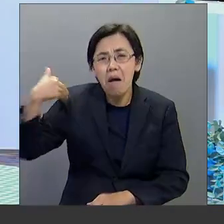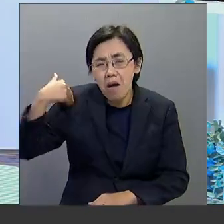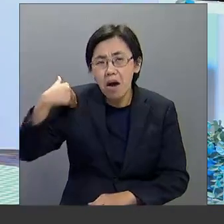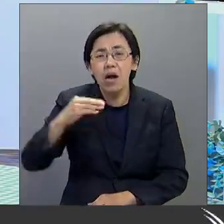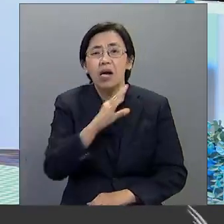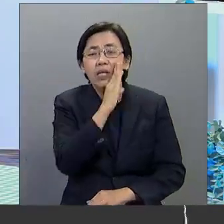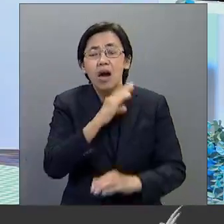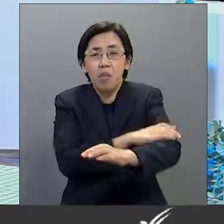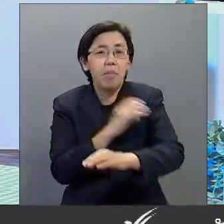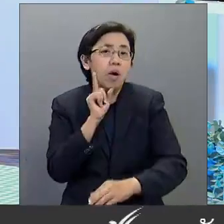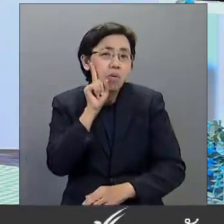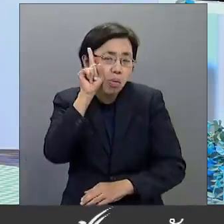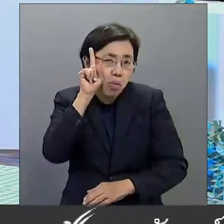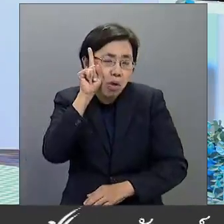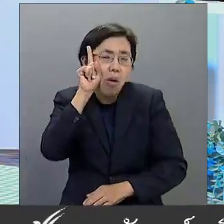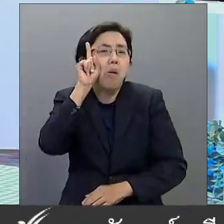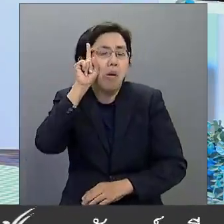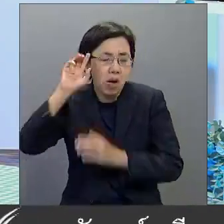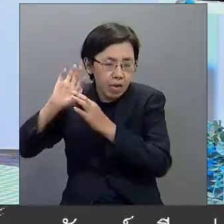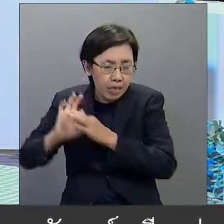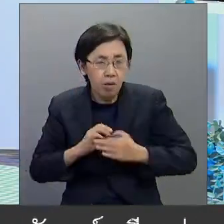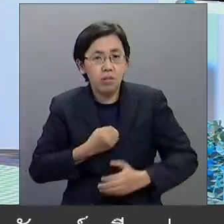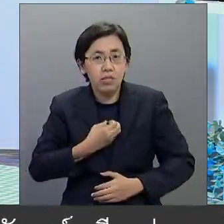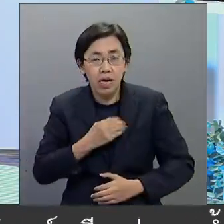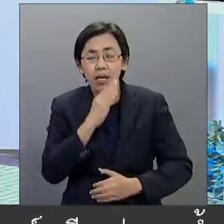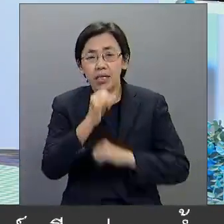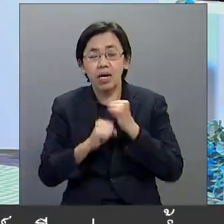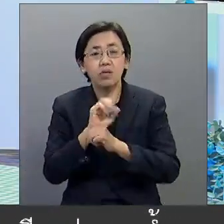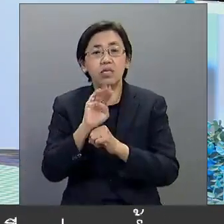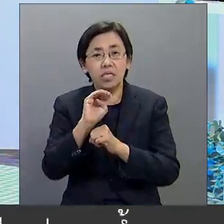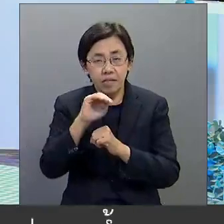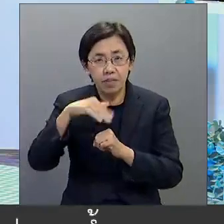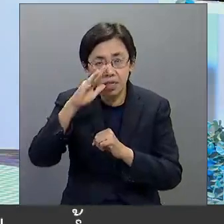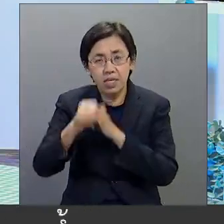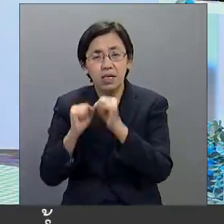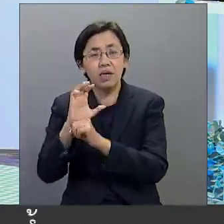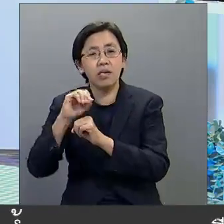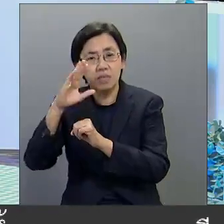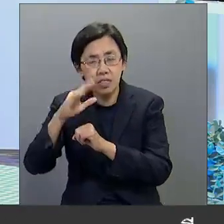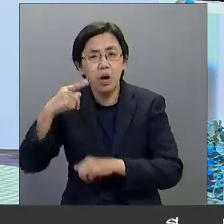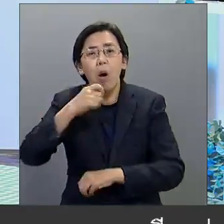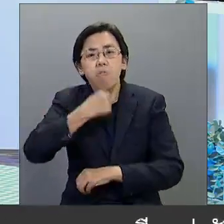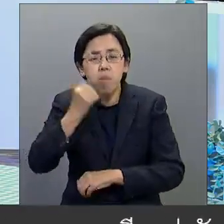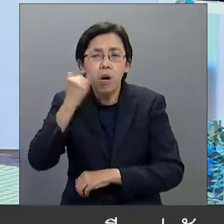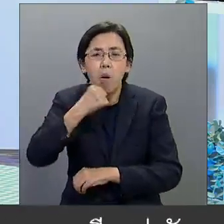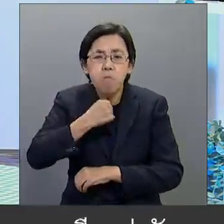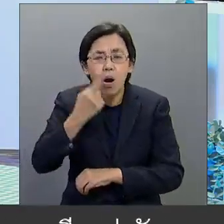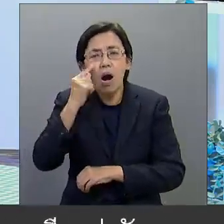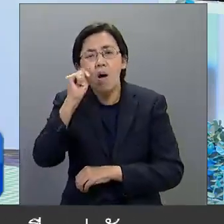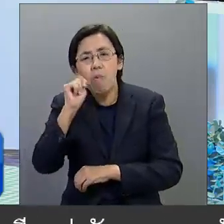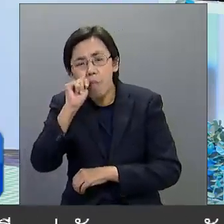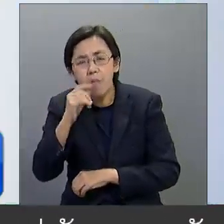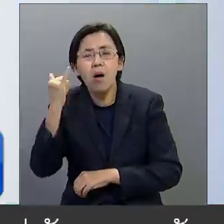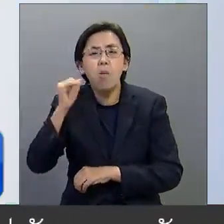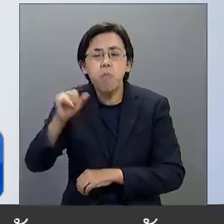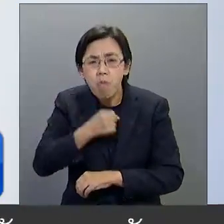ที่สูงขึ้นโดยเฉพาะในวัย40บวก50บวกนะครับแทบทุกบ้านเลยพ่อแม่ปู่ย่าตายายเราก็จะมีปัญหาความดันโลหิตสูงก็ส่